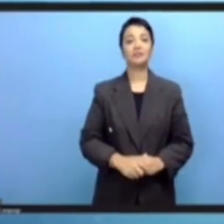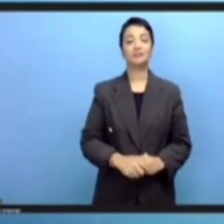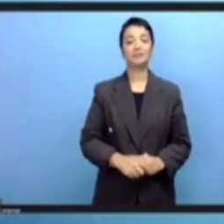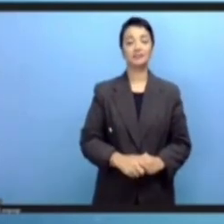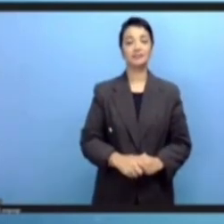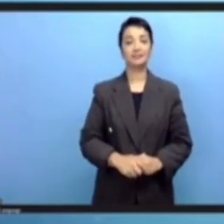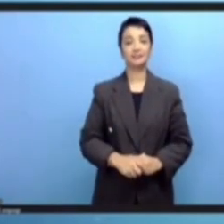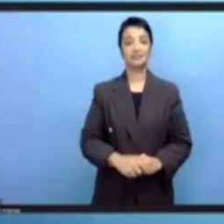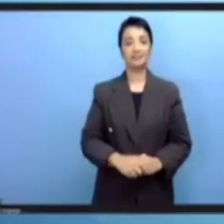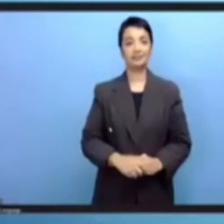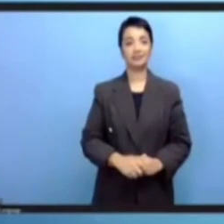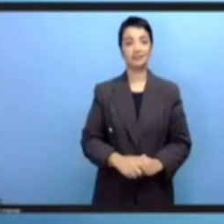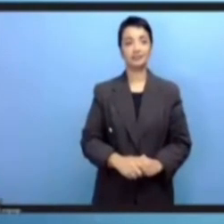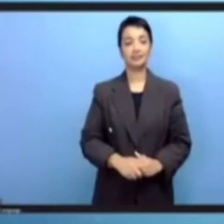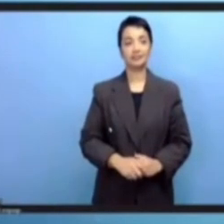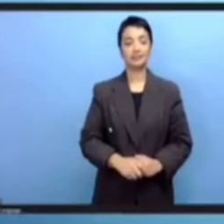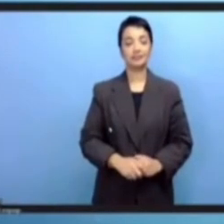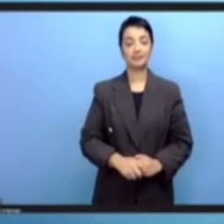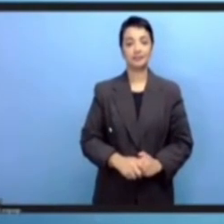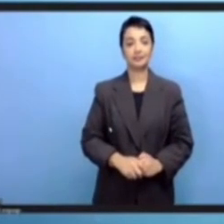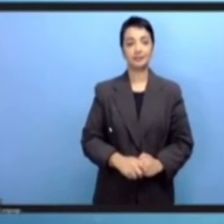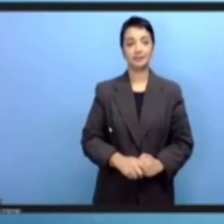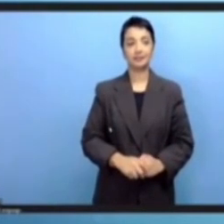de Digitalis.